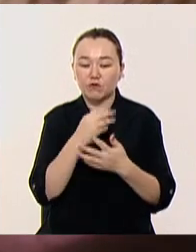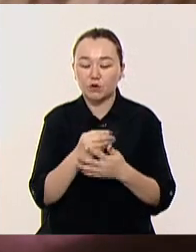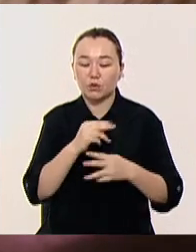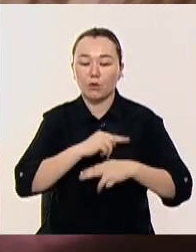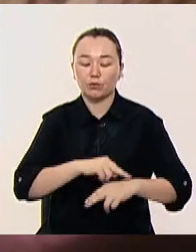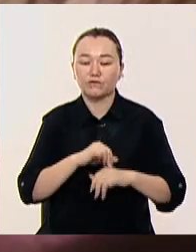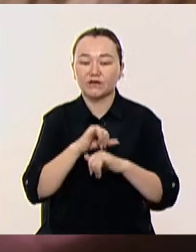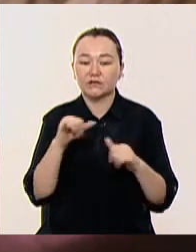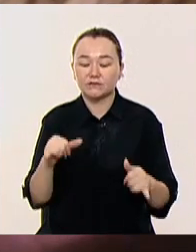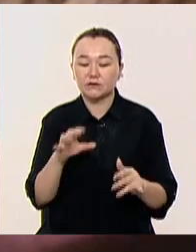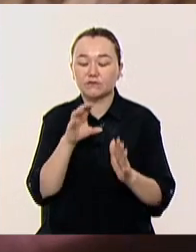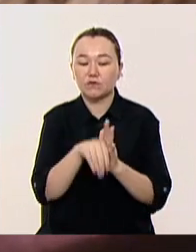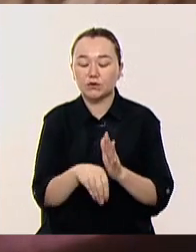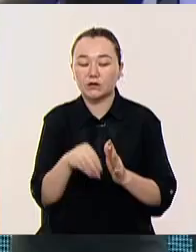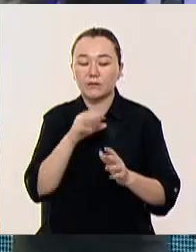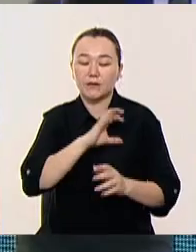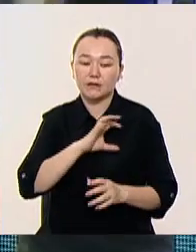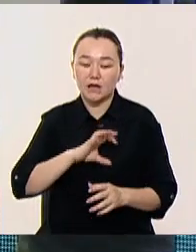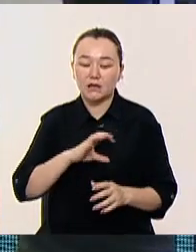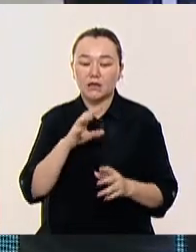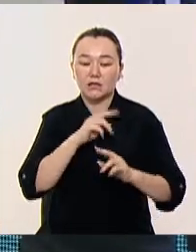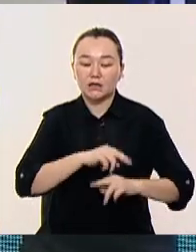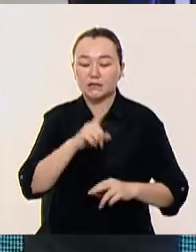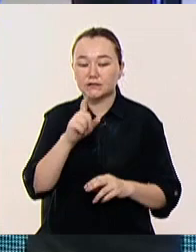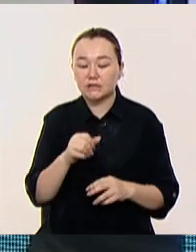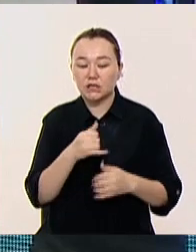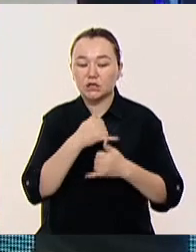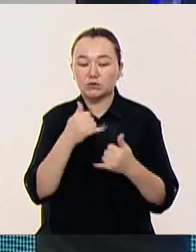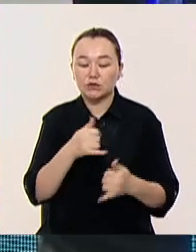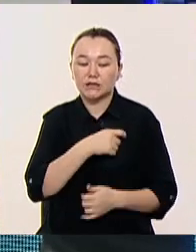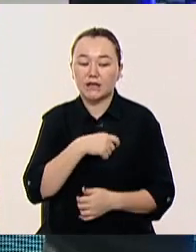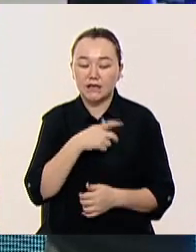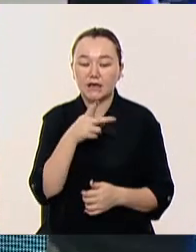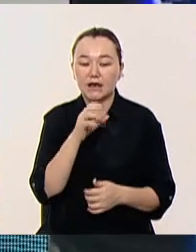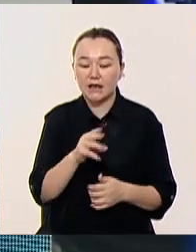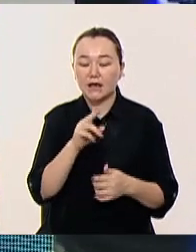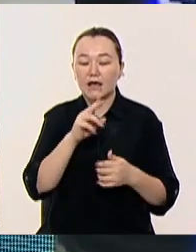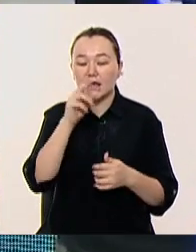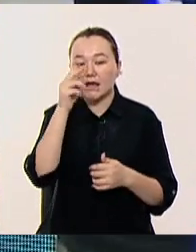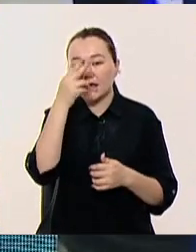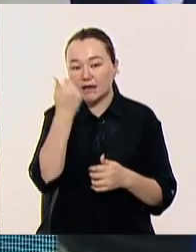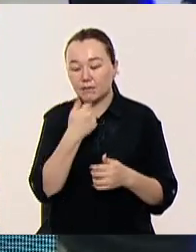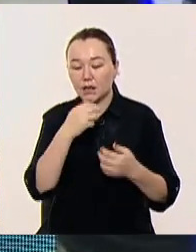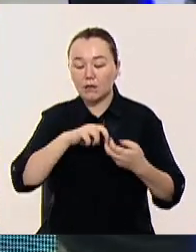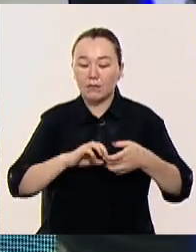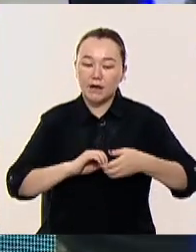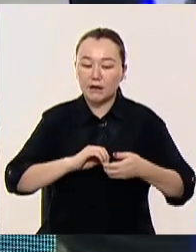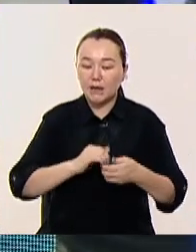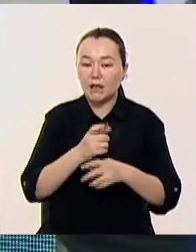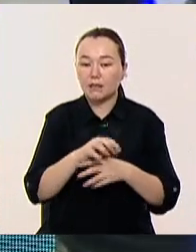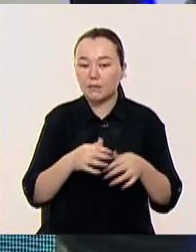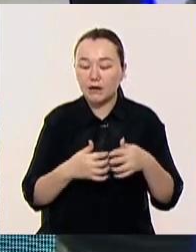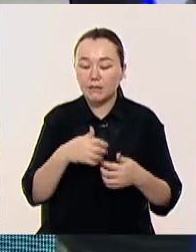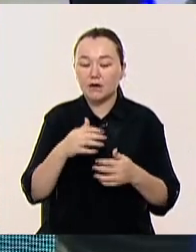в ее развитие. Медалью Ирин Ембегашин наградили заслуженного тренера по греко-римской борьбе Мухамбетжана Зарлыкова,